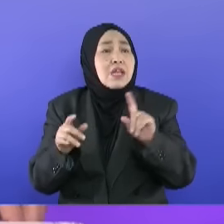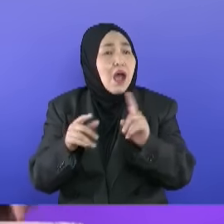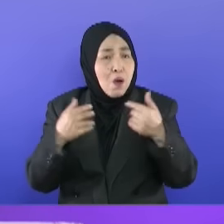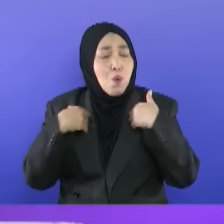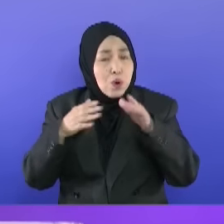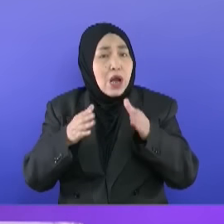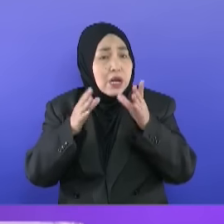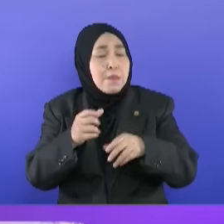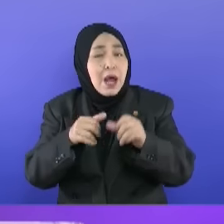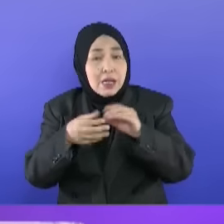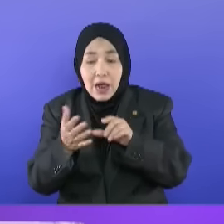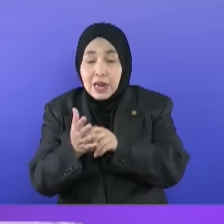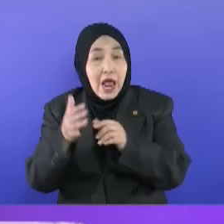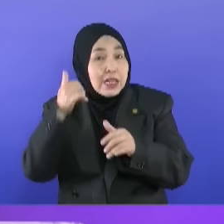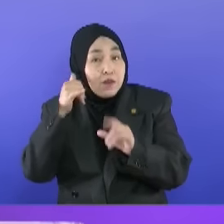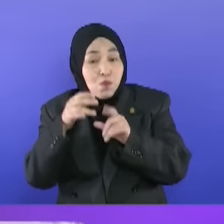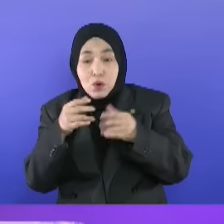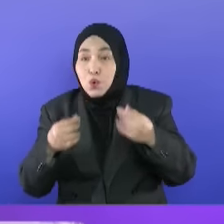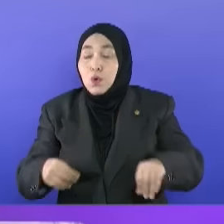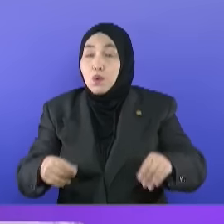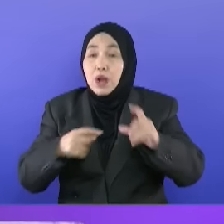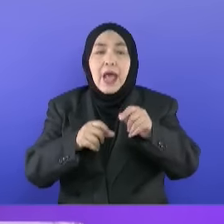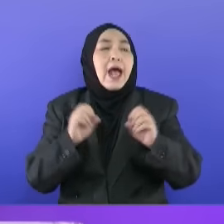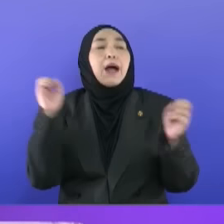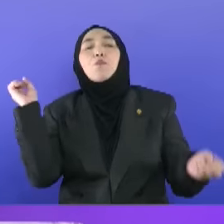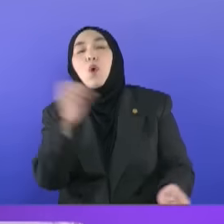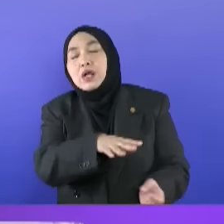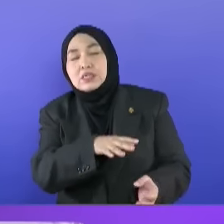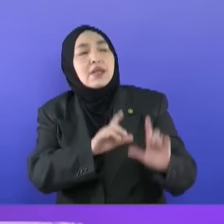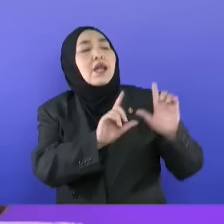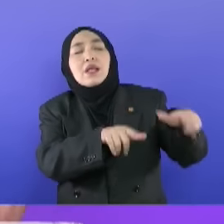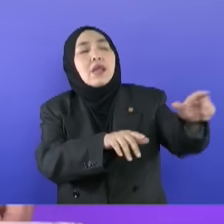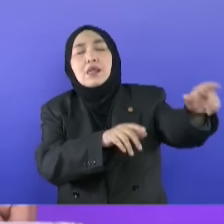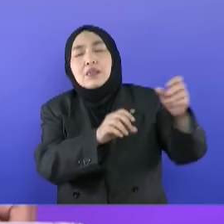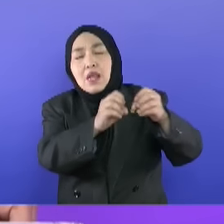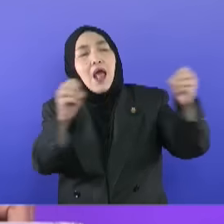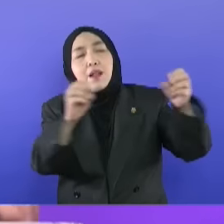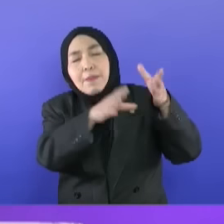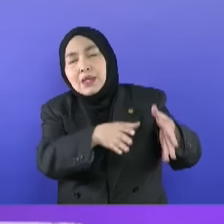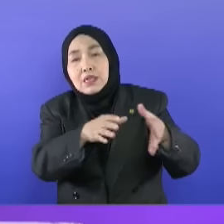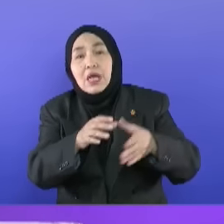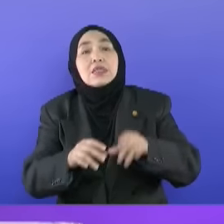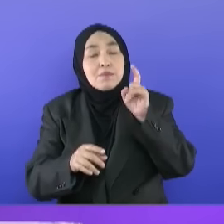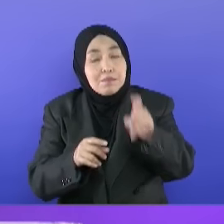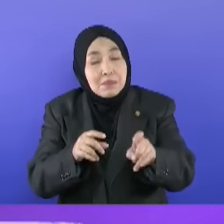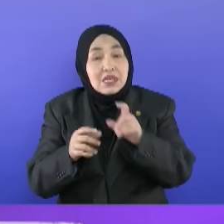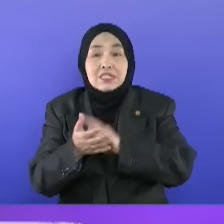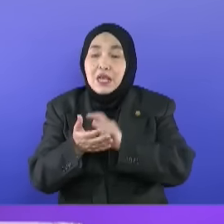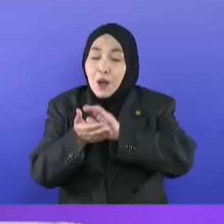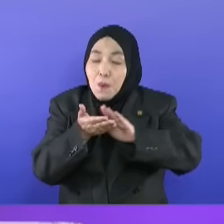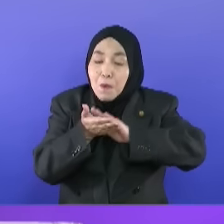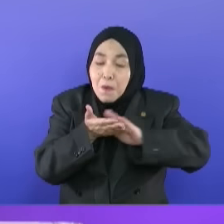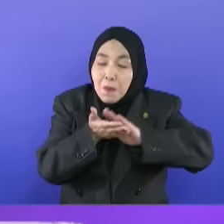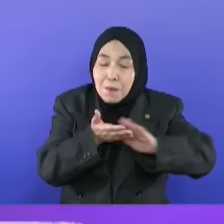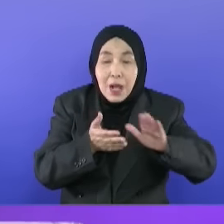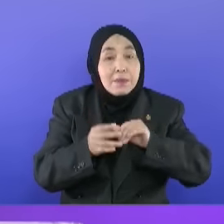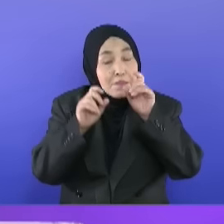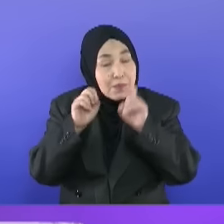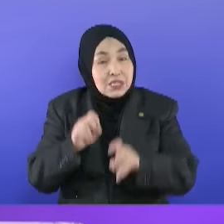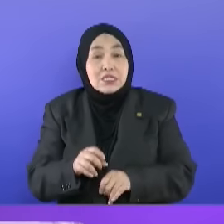ustaz ya dapat telefon ni hadiah hebat ni kan. Dia kata buang a lah ataupun letak a almari dia mesti polis. Dia mesti kilatkan dia